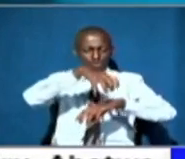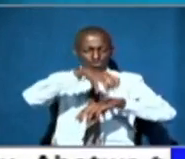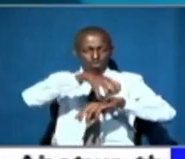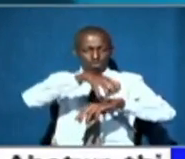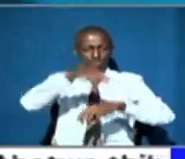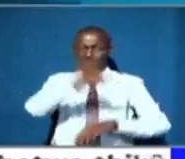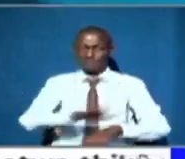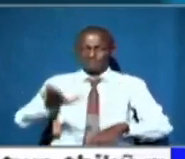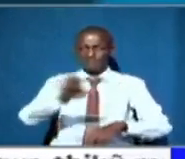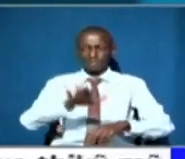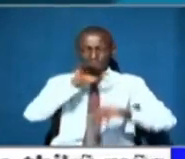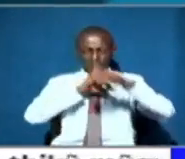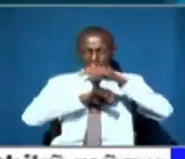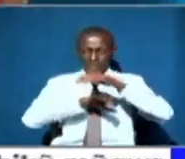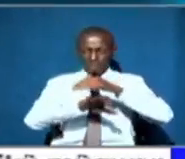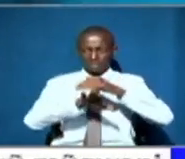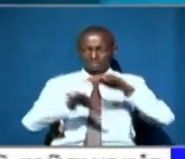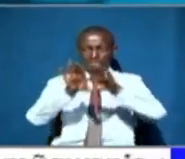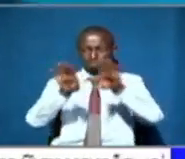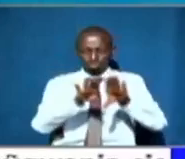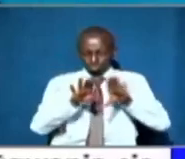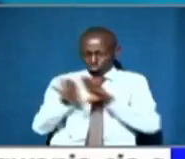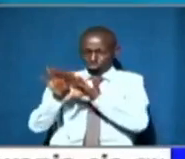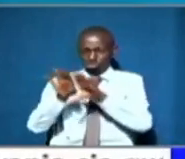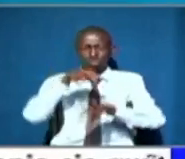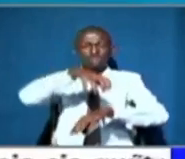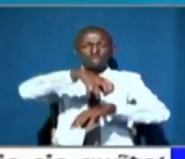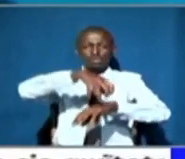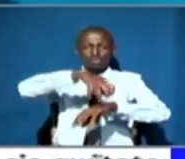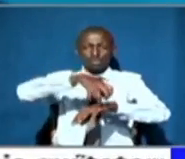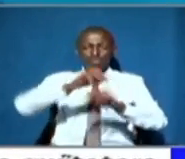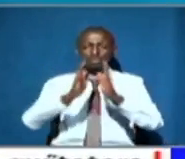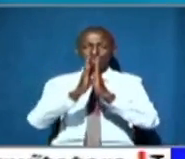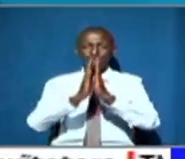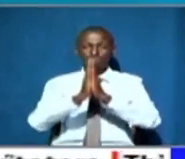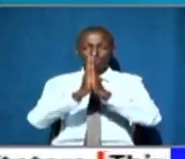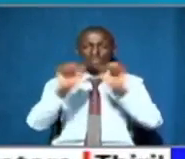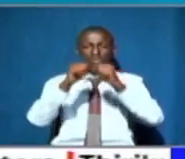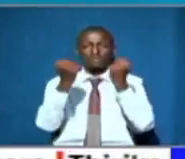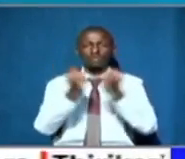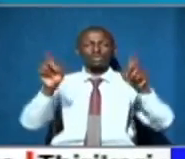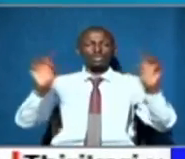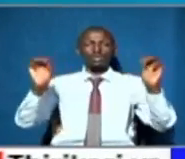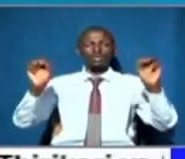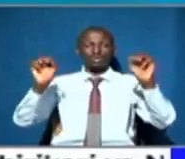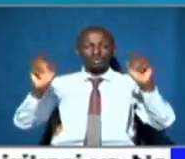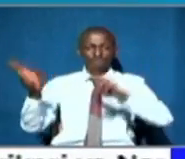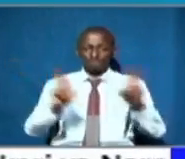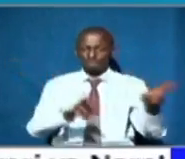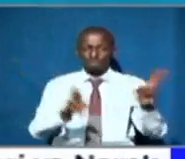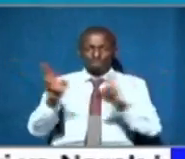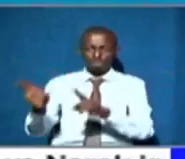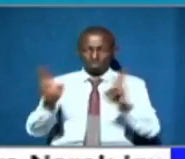sensitive within ni kuhingire muthigiti na ithu guthwari gwitu taru gutari social distance mithenya ya kawaida